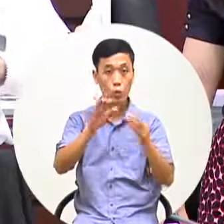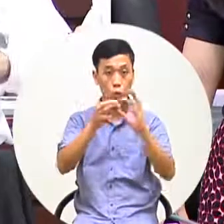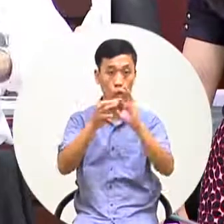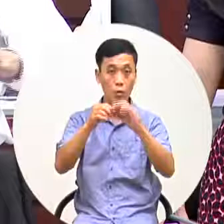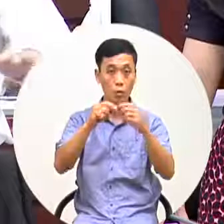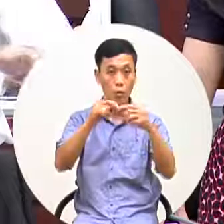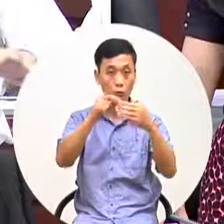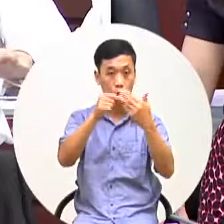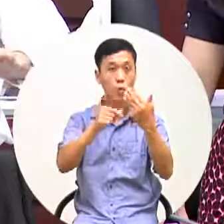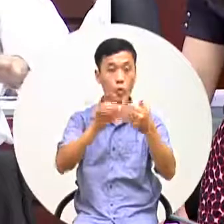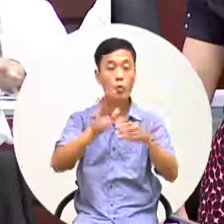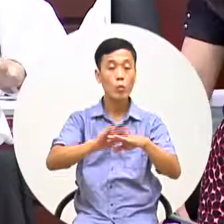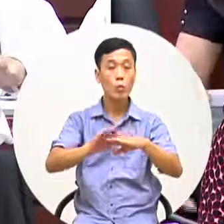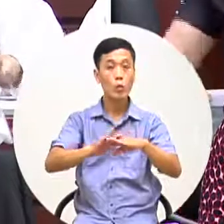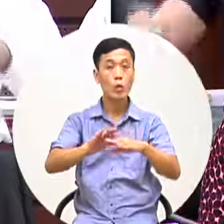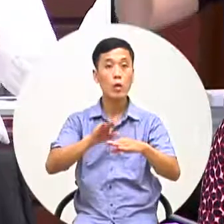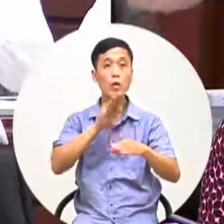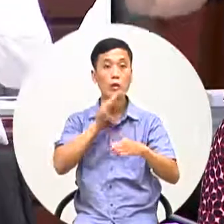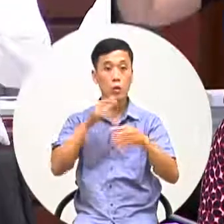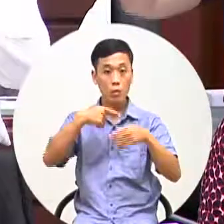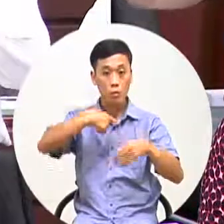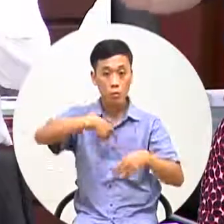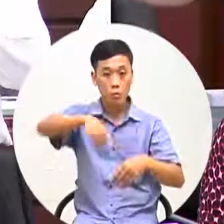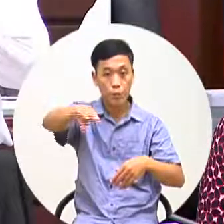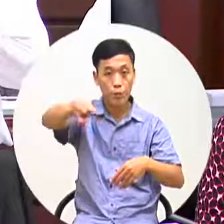台，我想我们这边再来做一个演绎。